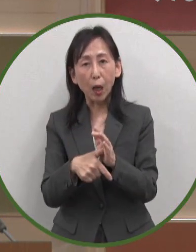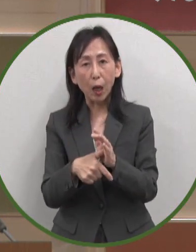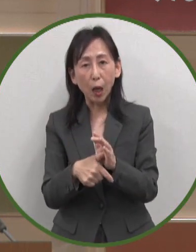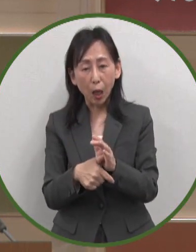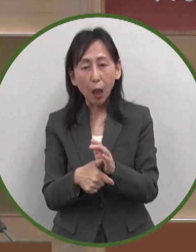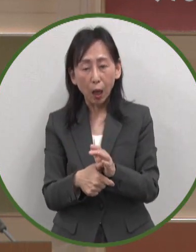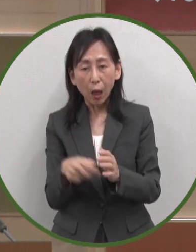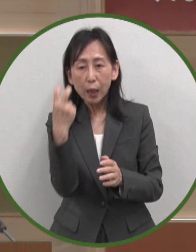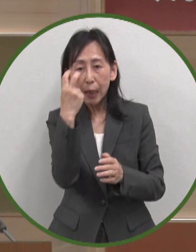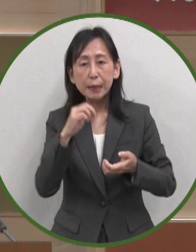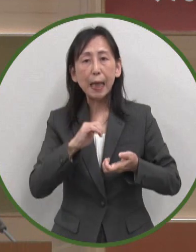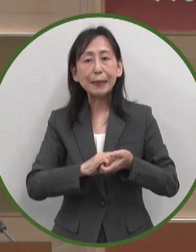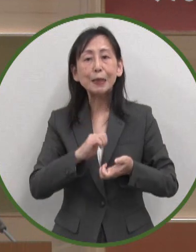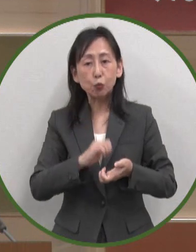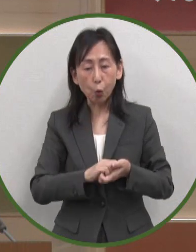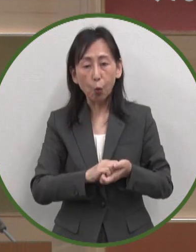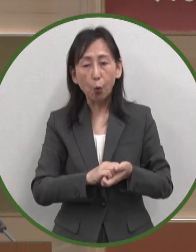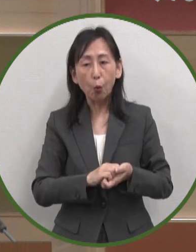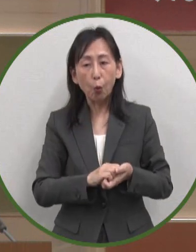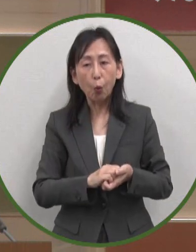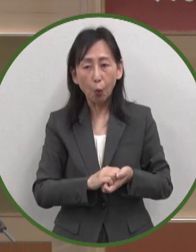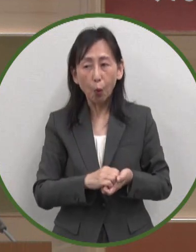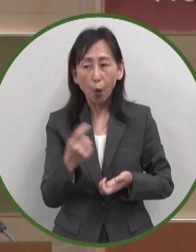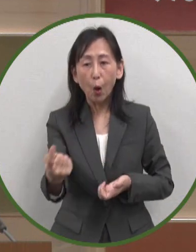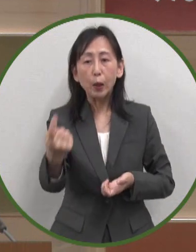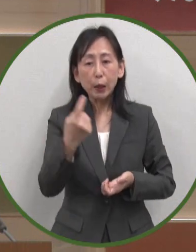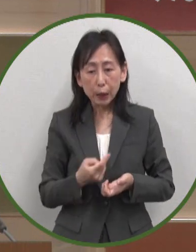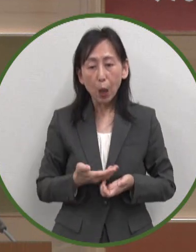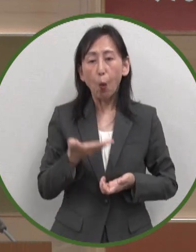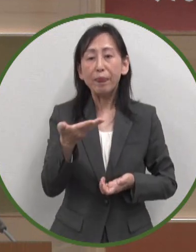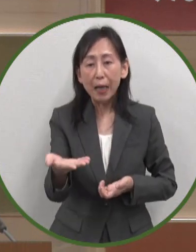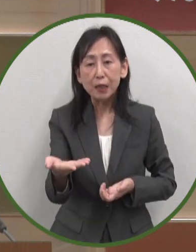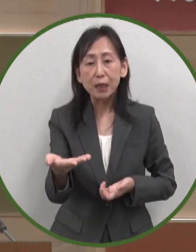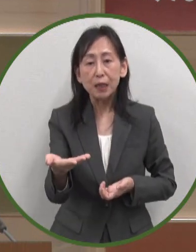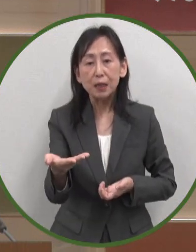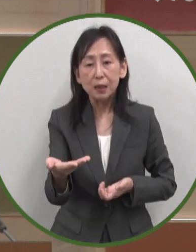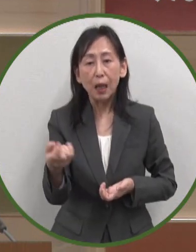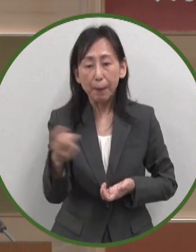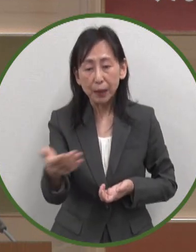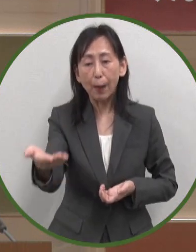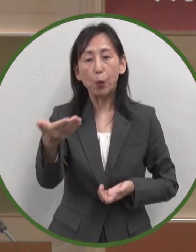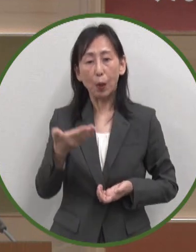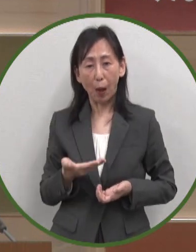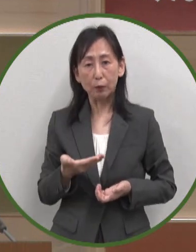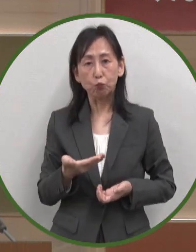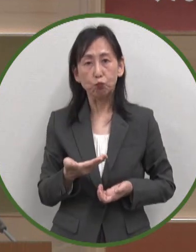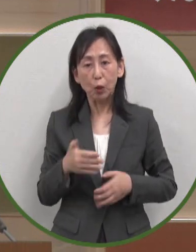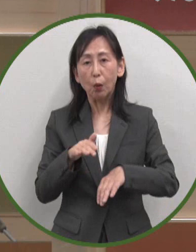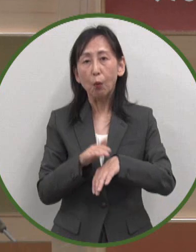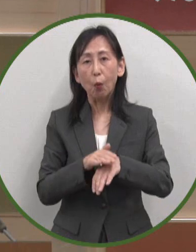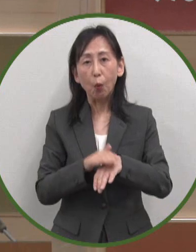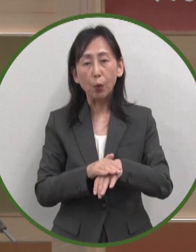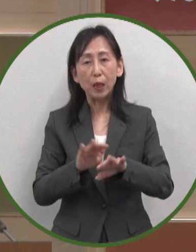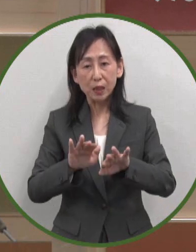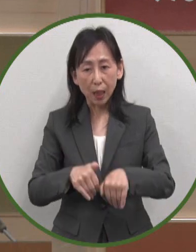キット取りに来ていただいて、でまた提出いただくということになっているんですけれども、今回は